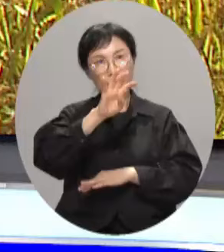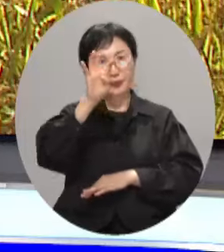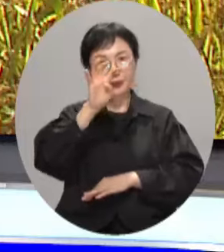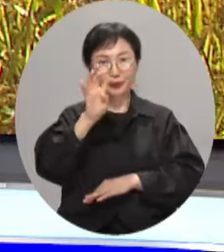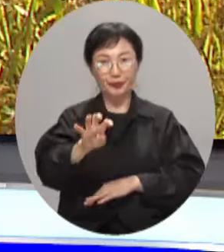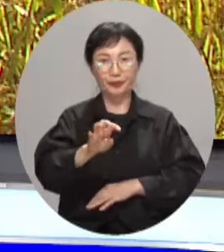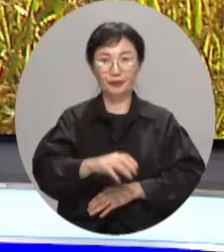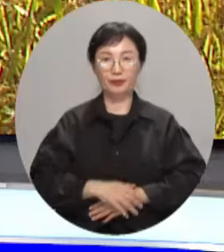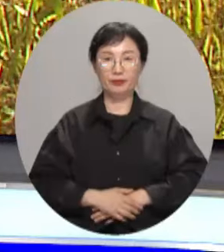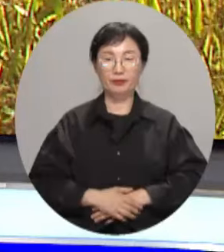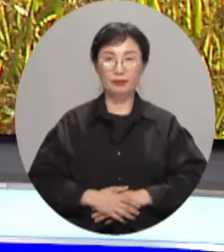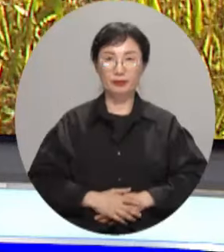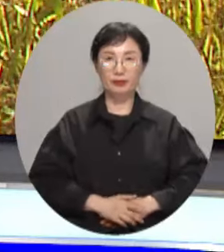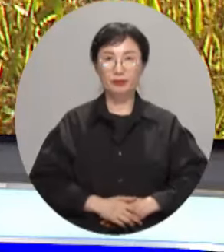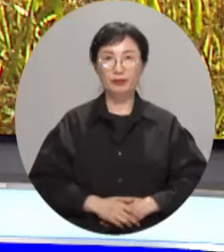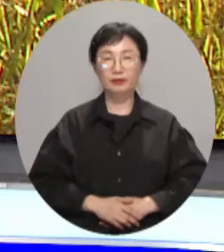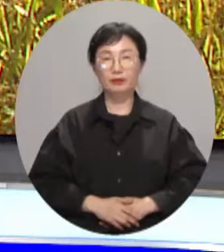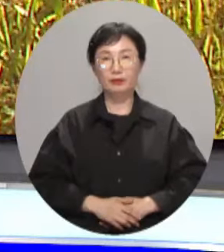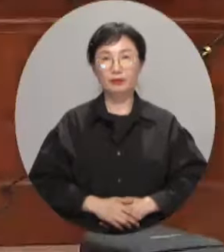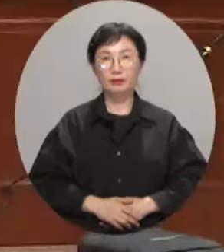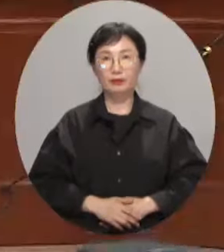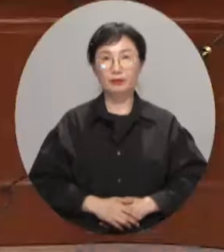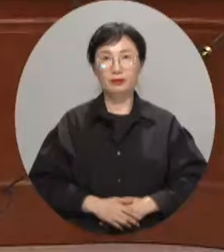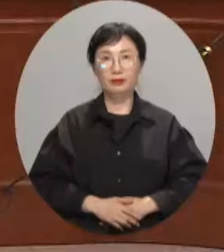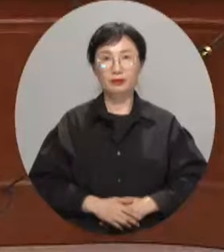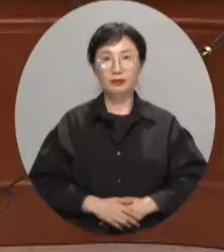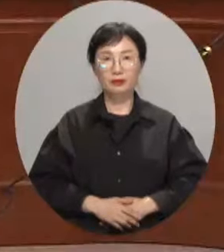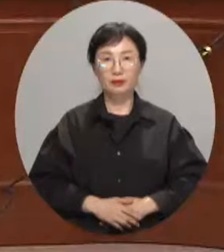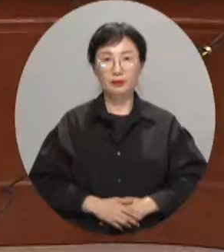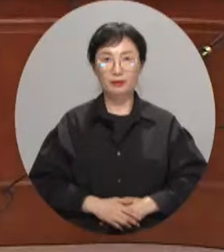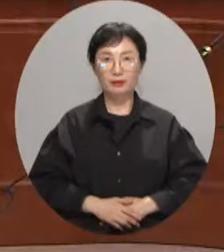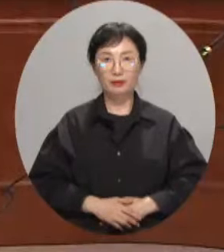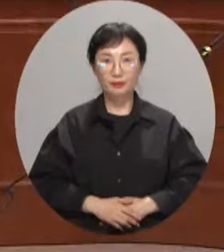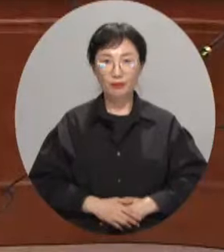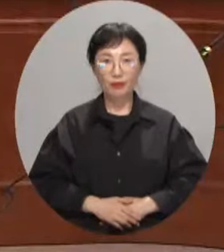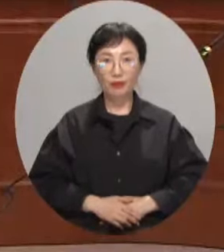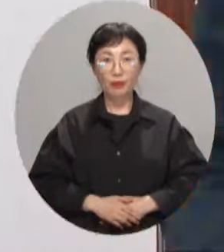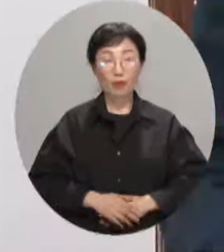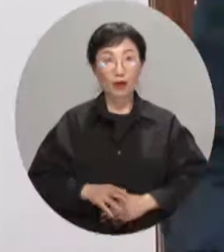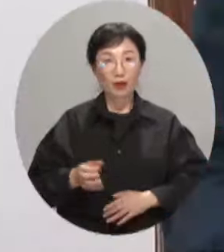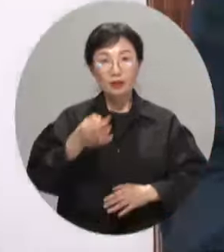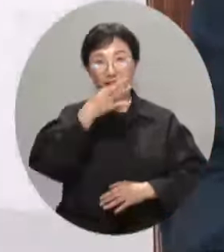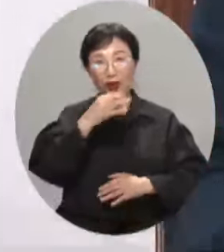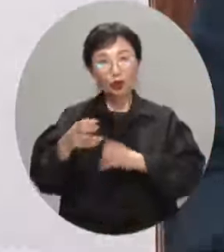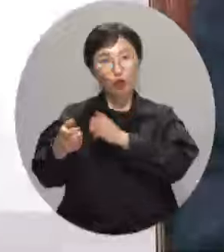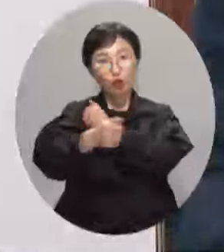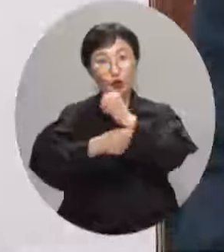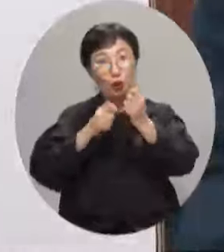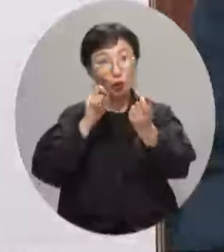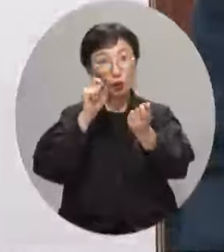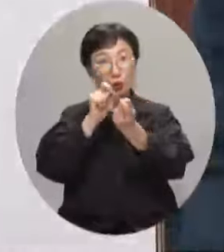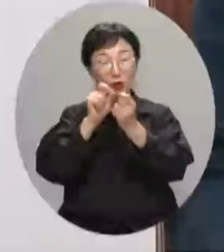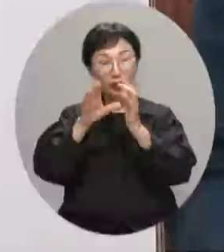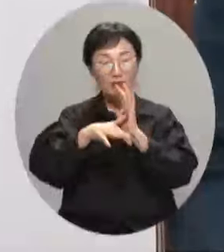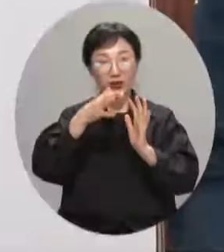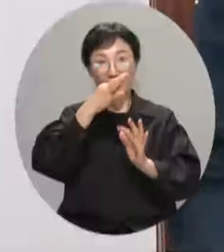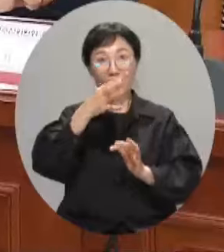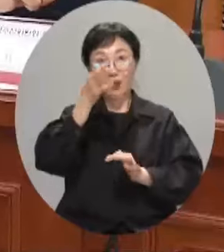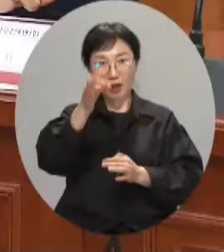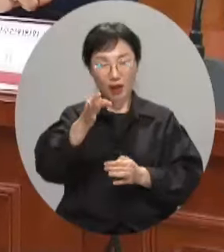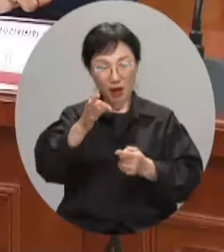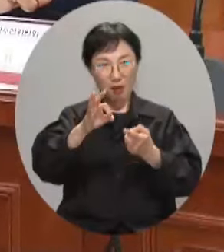기자가 취재했습니다 협수 두